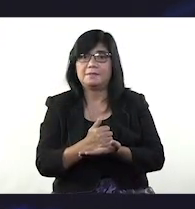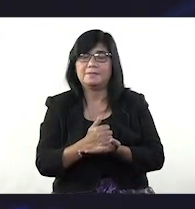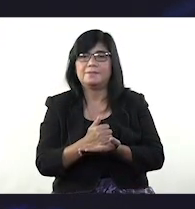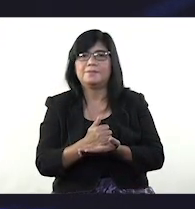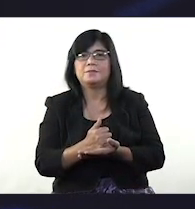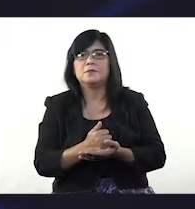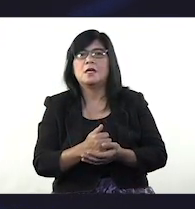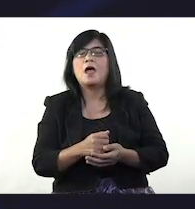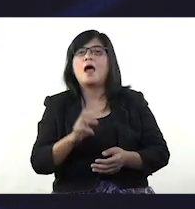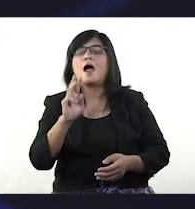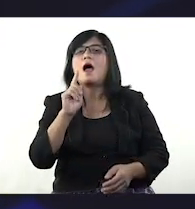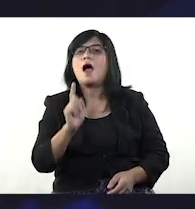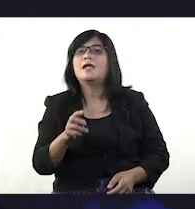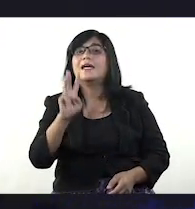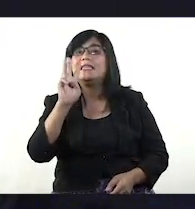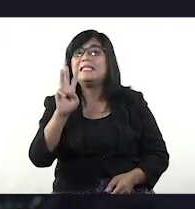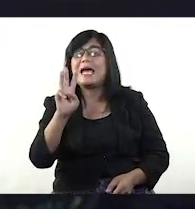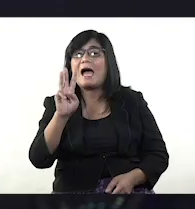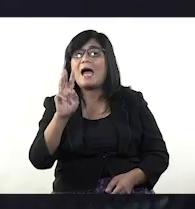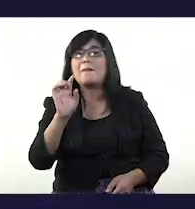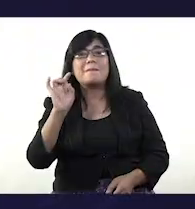Hai artikel jenis orang Kristen